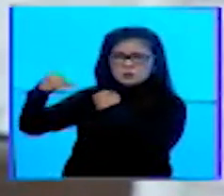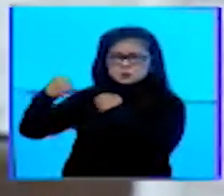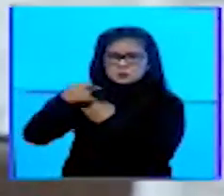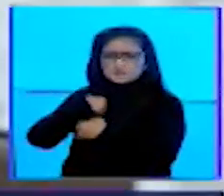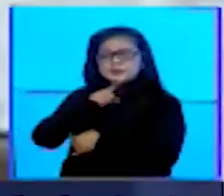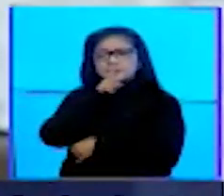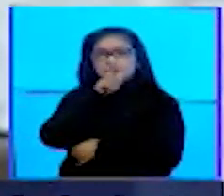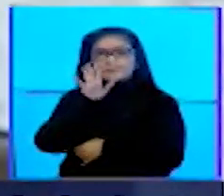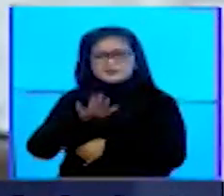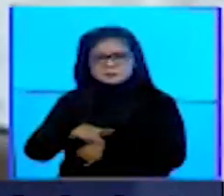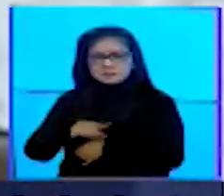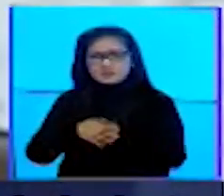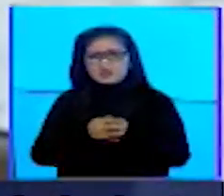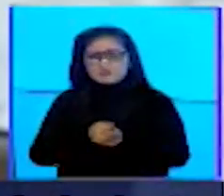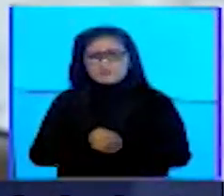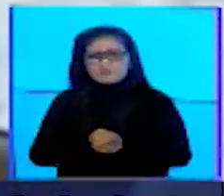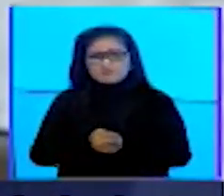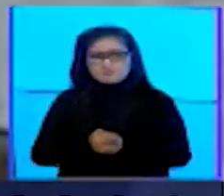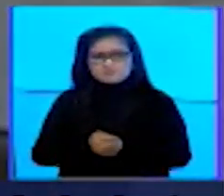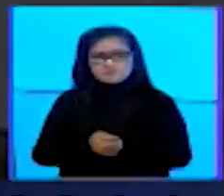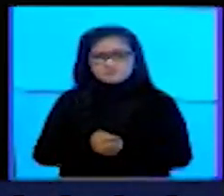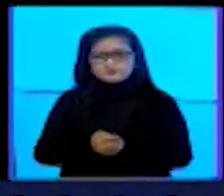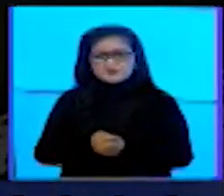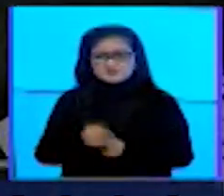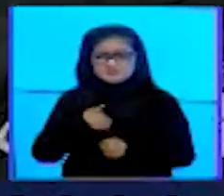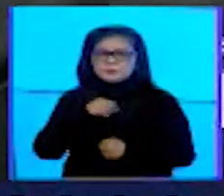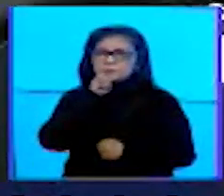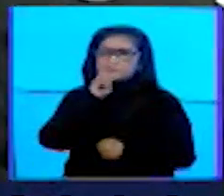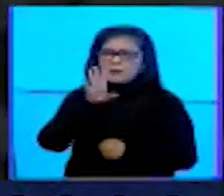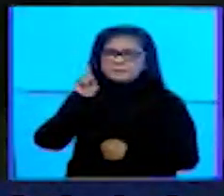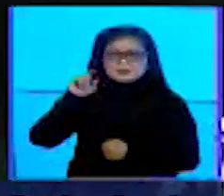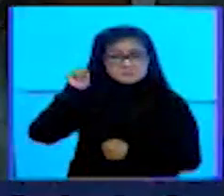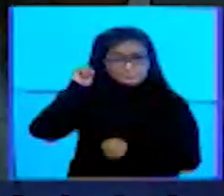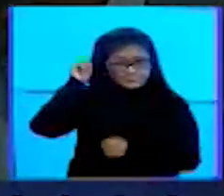hanya berdoa sewaktu-waktu saya akan datang ke sini dengan keadaan yang berbeda.